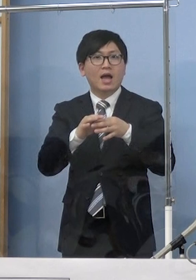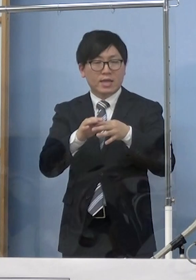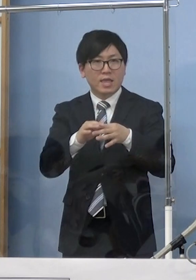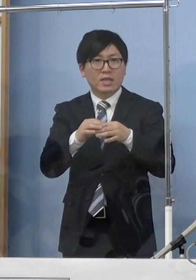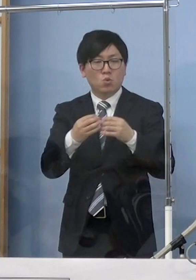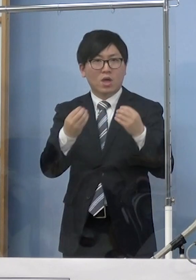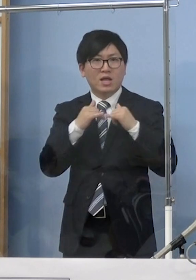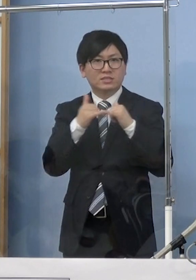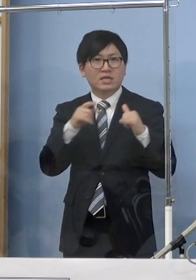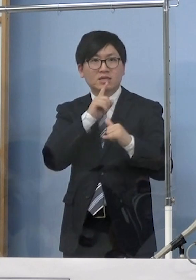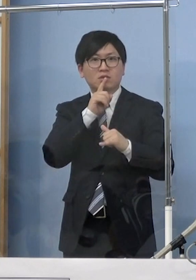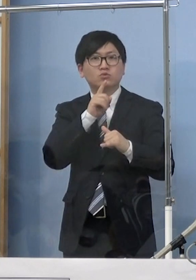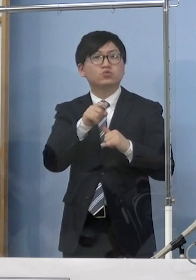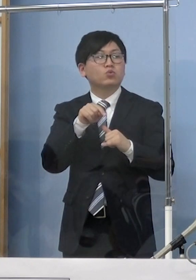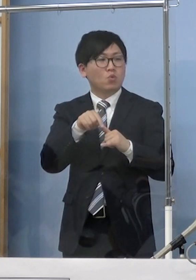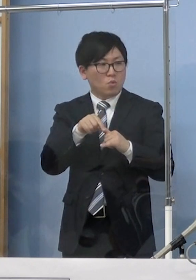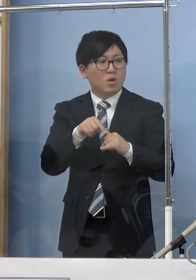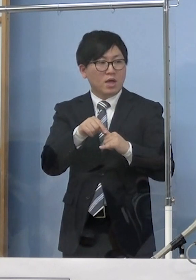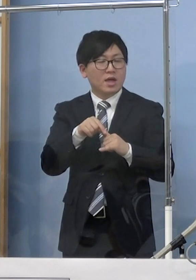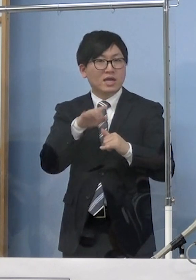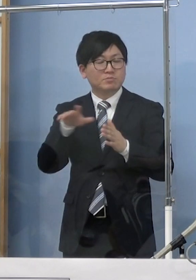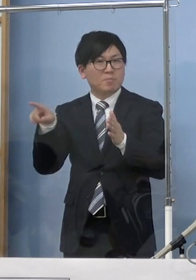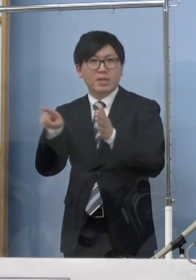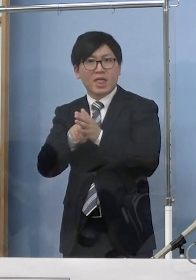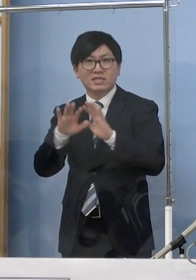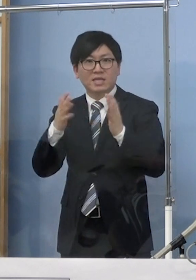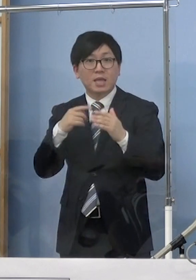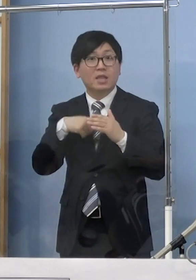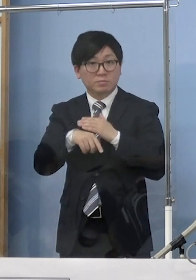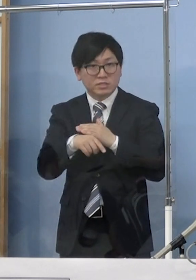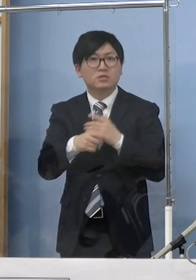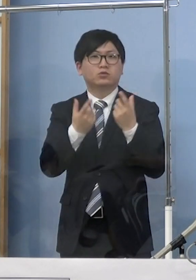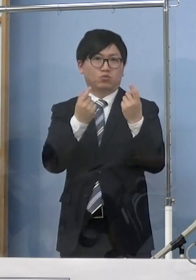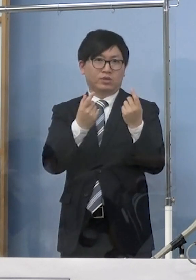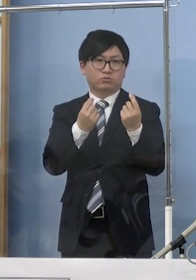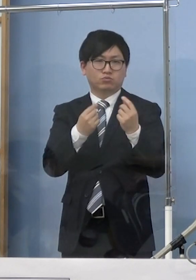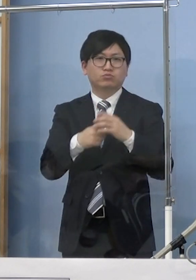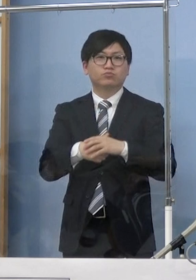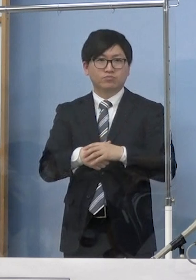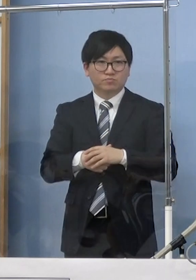はもう過去最大 です。最大ですね。